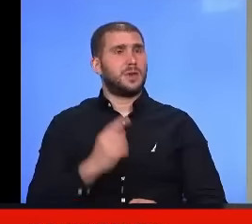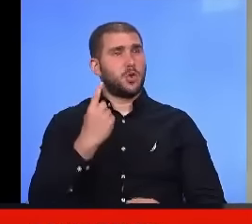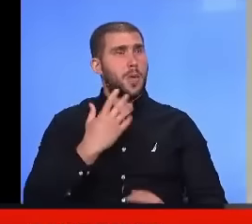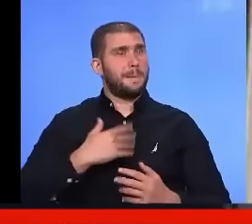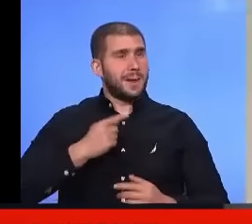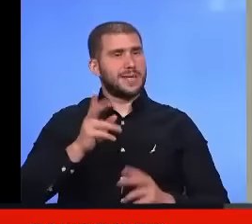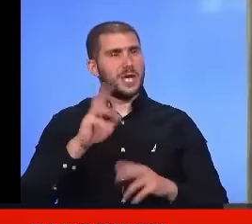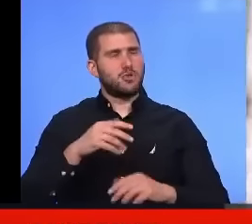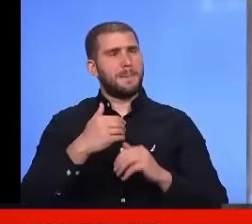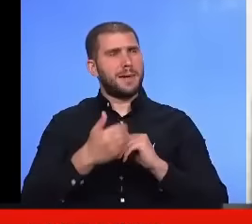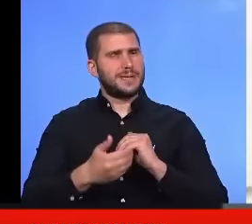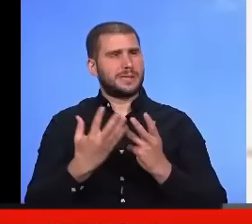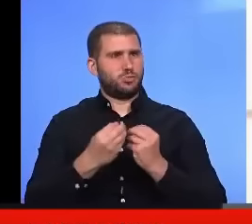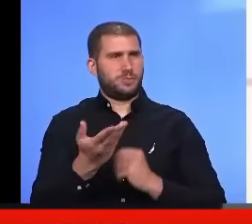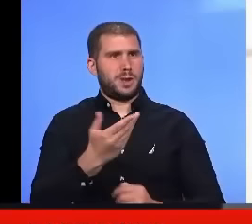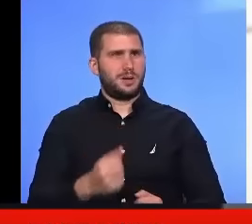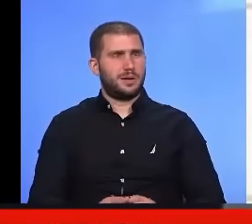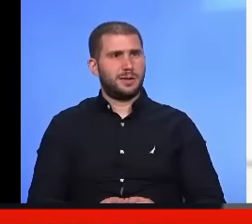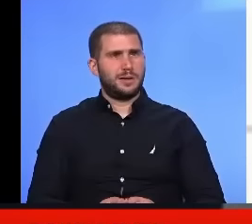בגד מסתתרת פרנסה של משפחה.